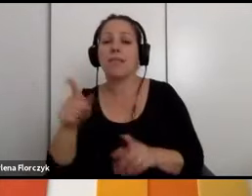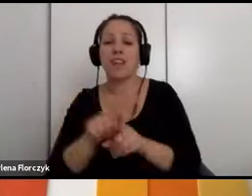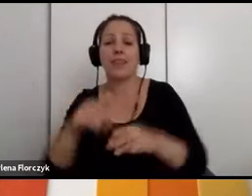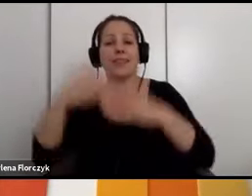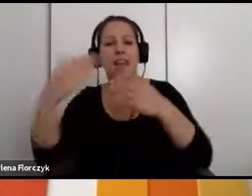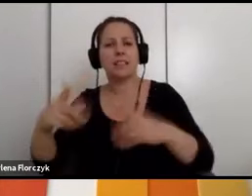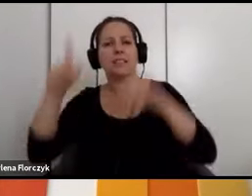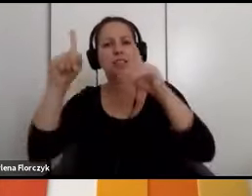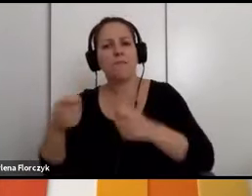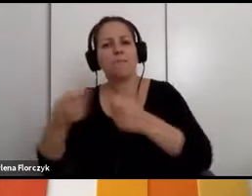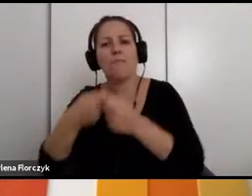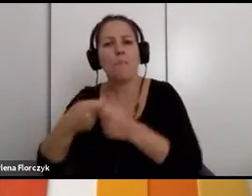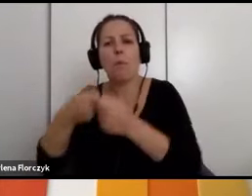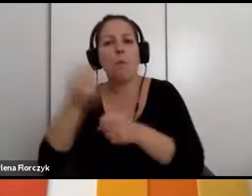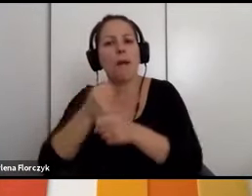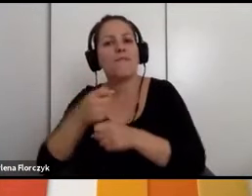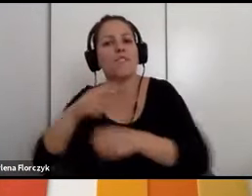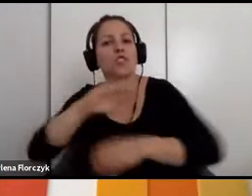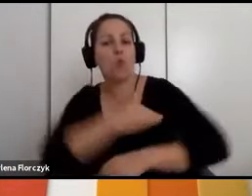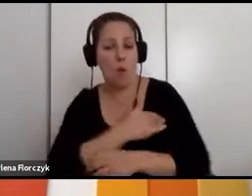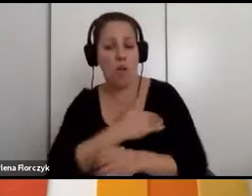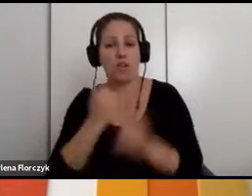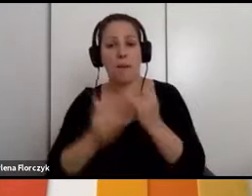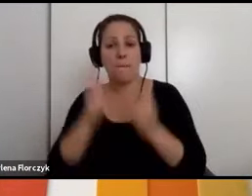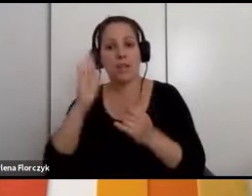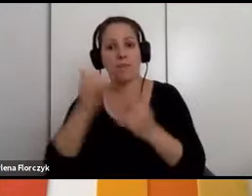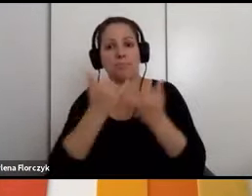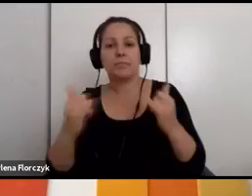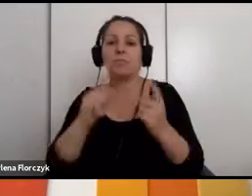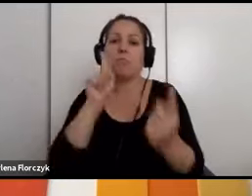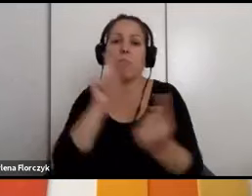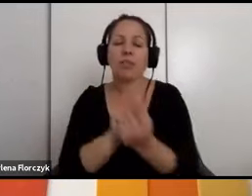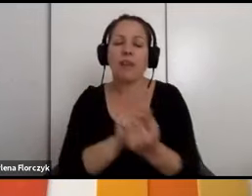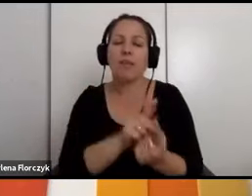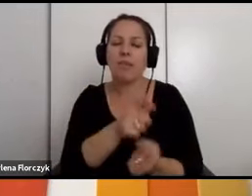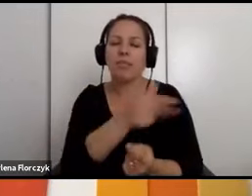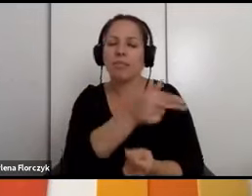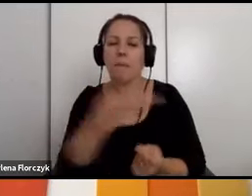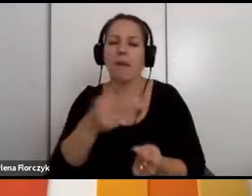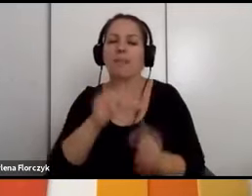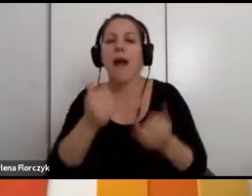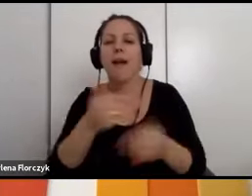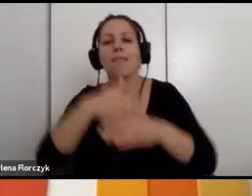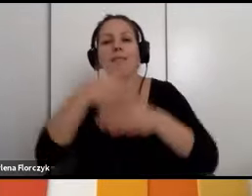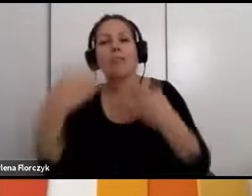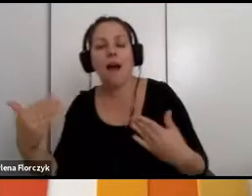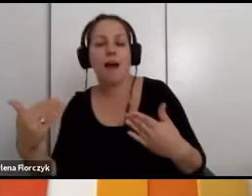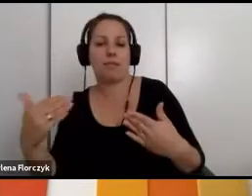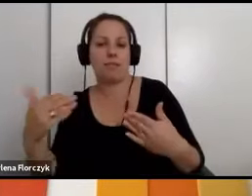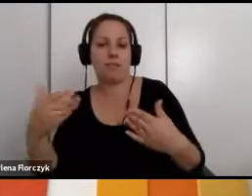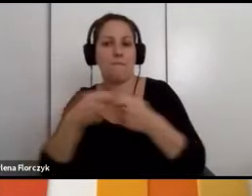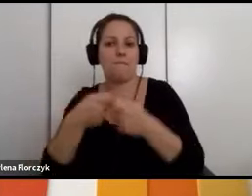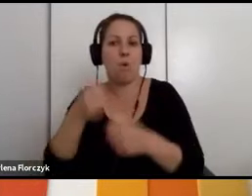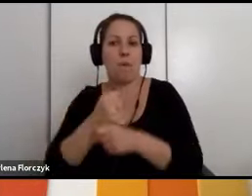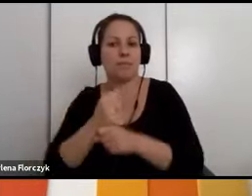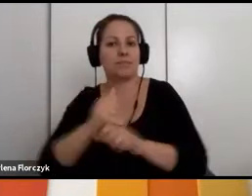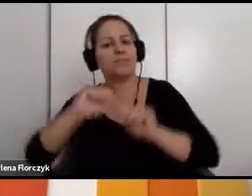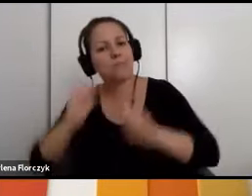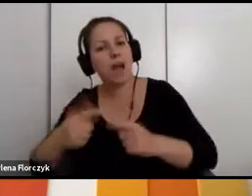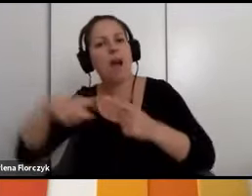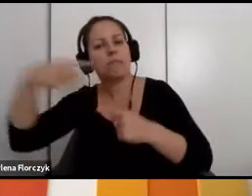zaczęły współpracować ze szkołami. My tutaj będziemy mieli inne spotkanie o tym, jak teatr może współpracować na stałe